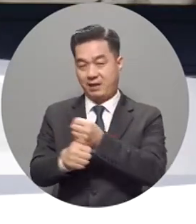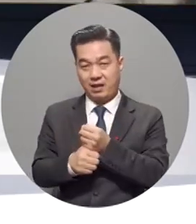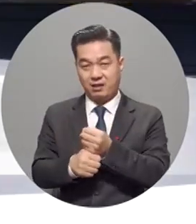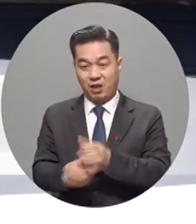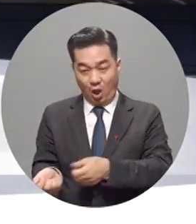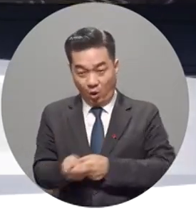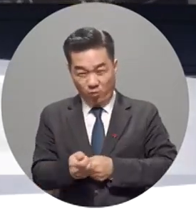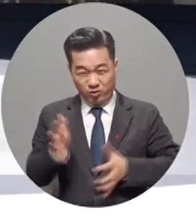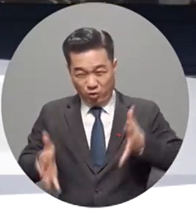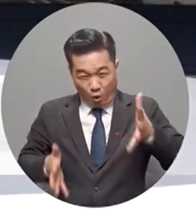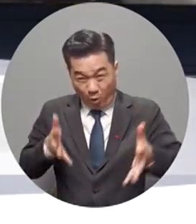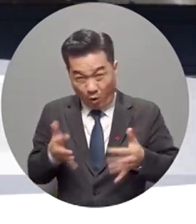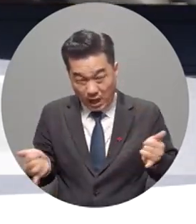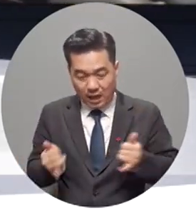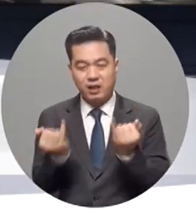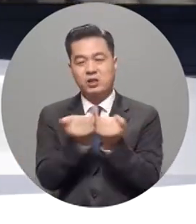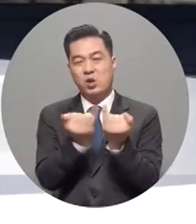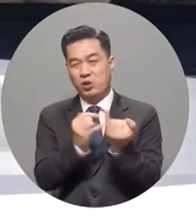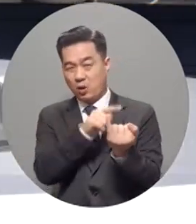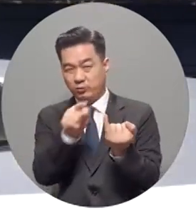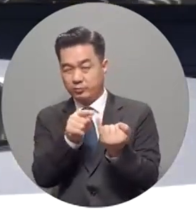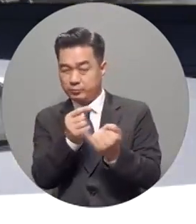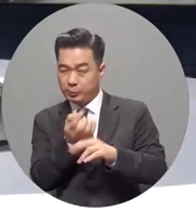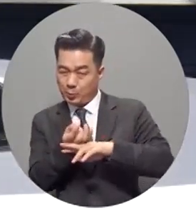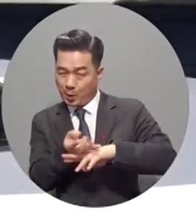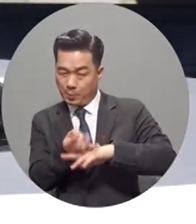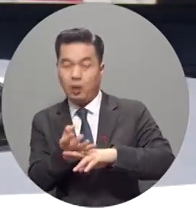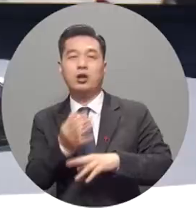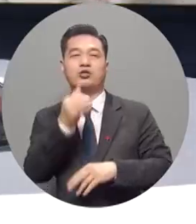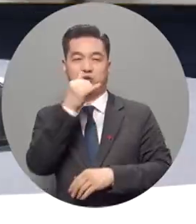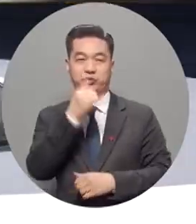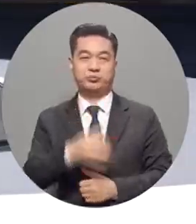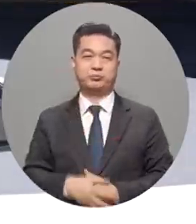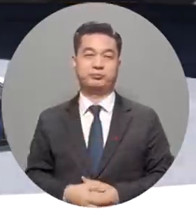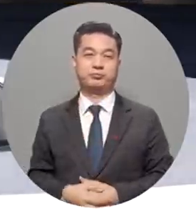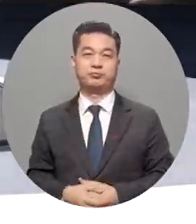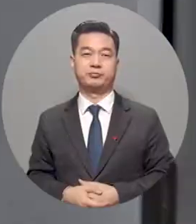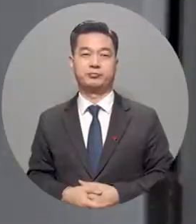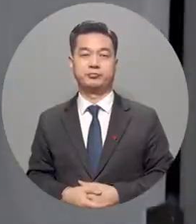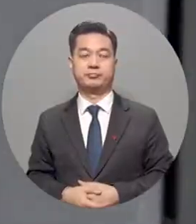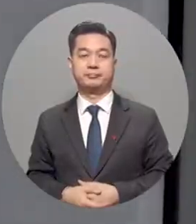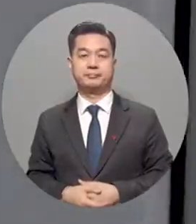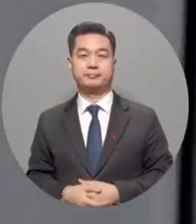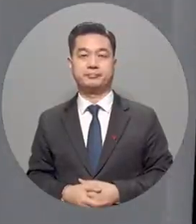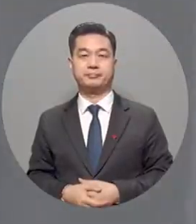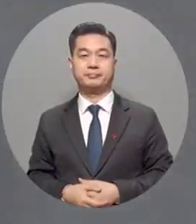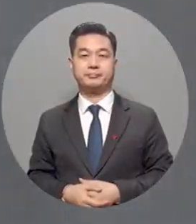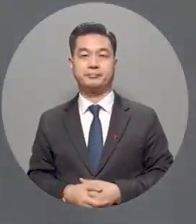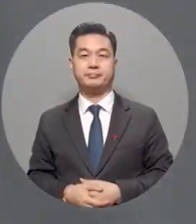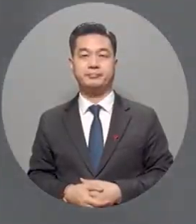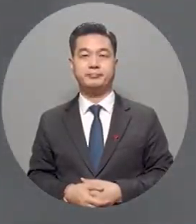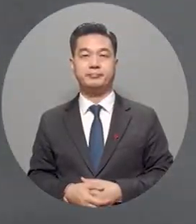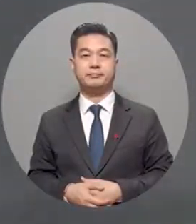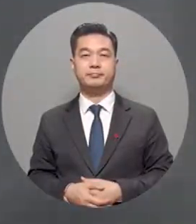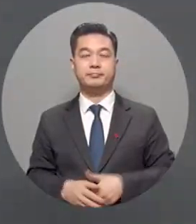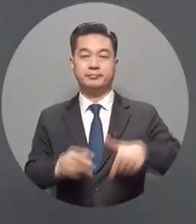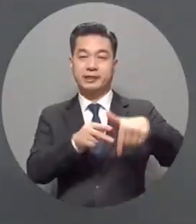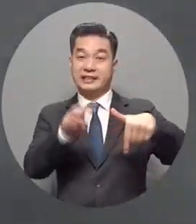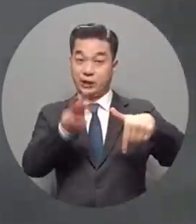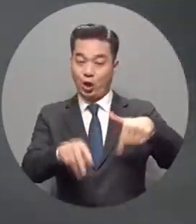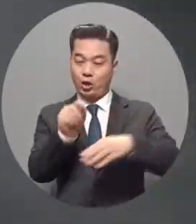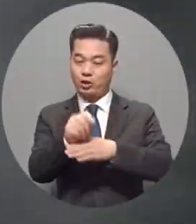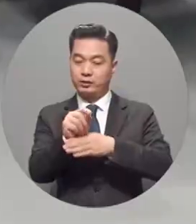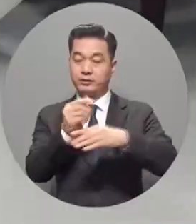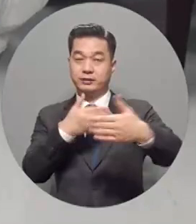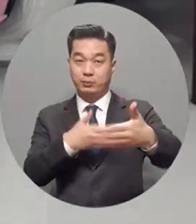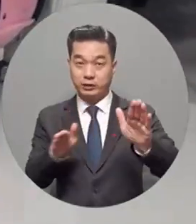입문자나 여성들을 노렸습니다 제은효 기자가 주재했습니다 인천의 한 사무실